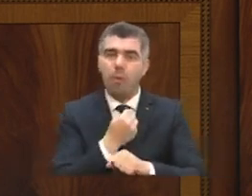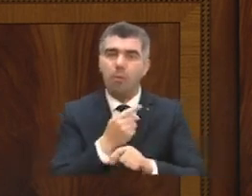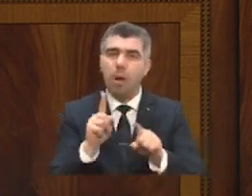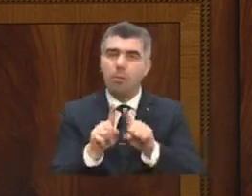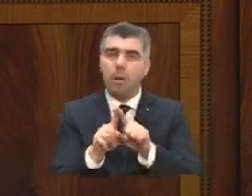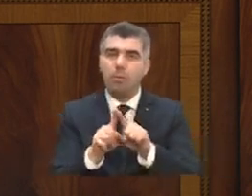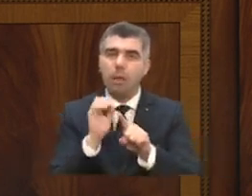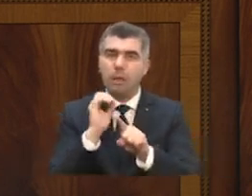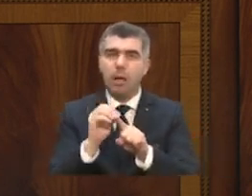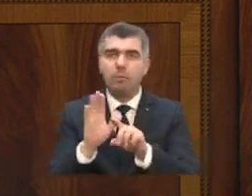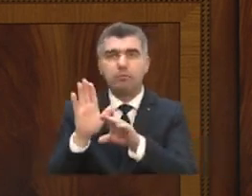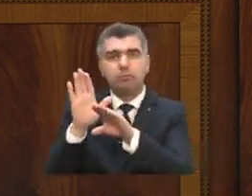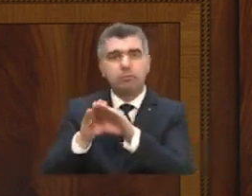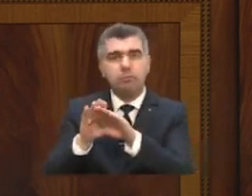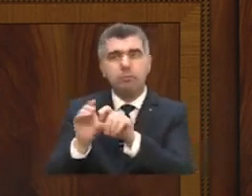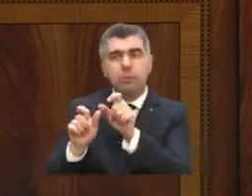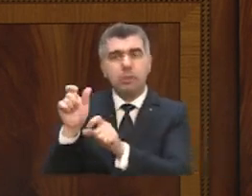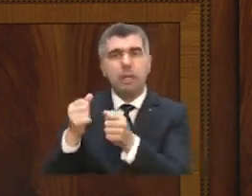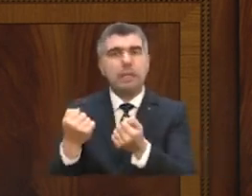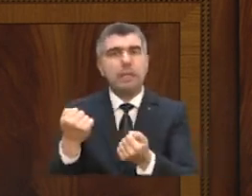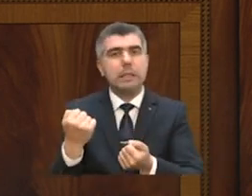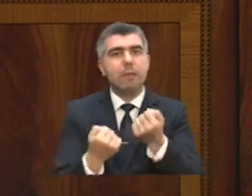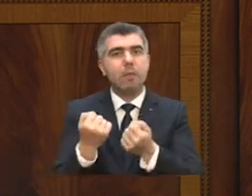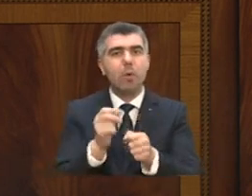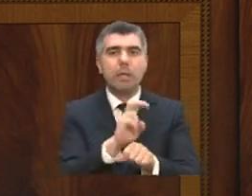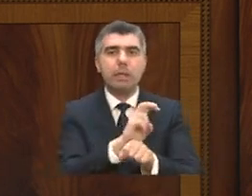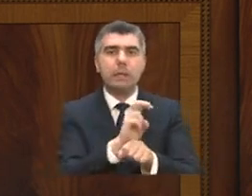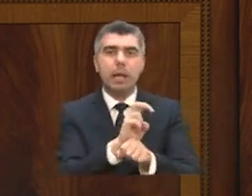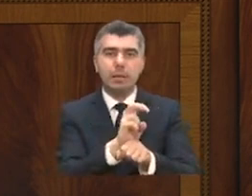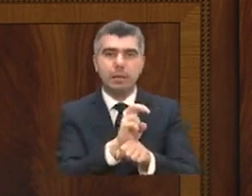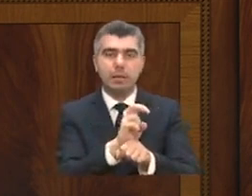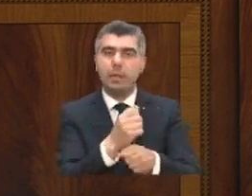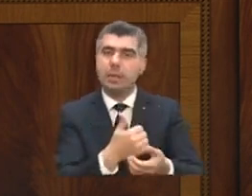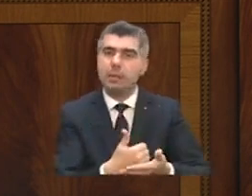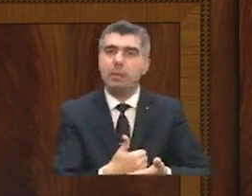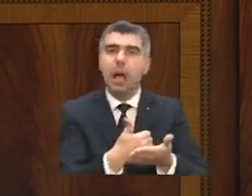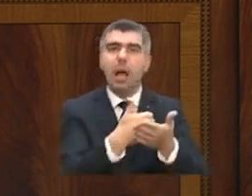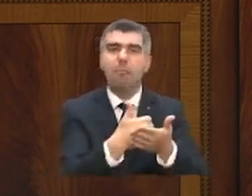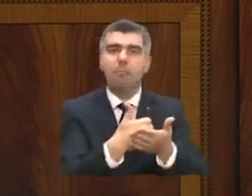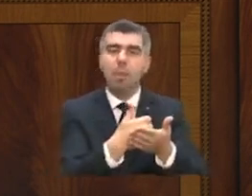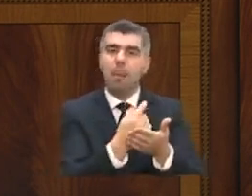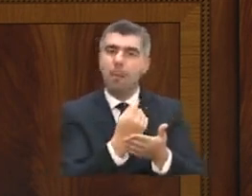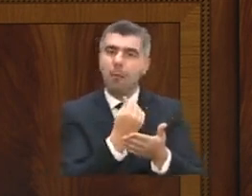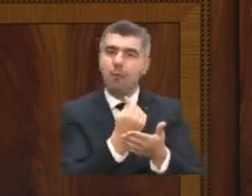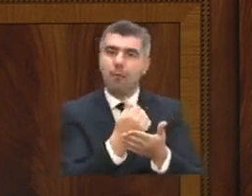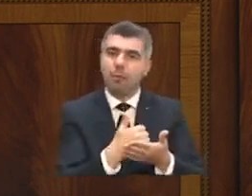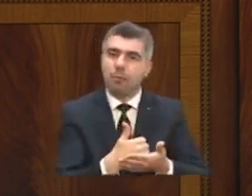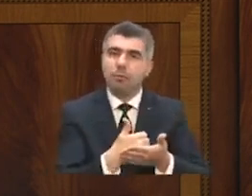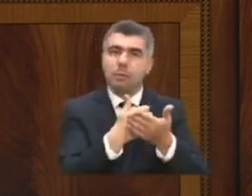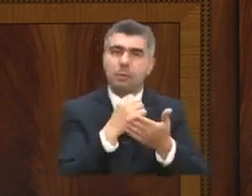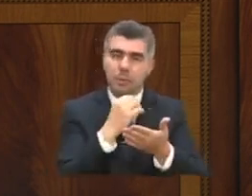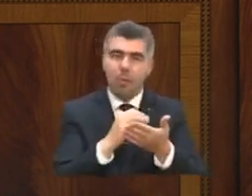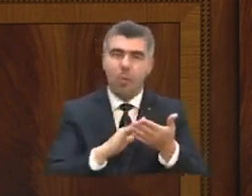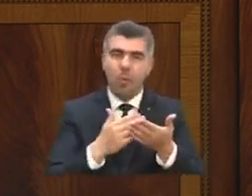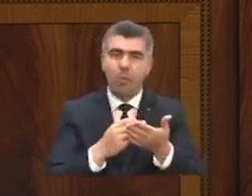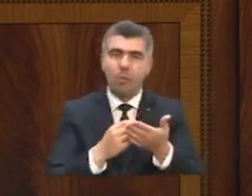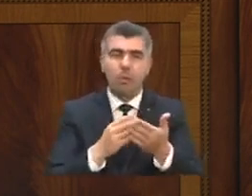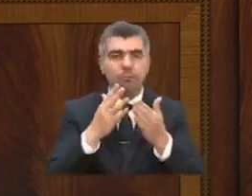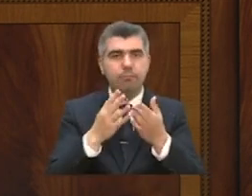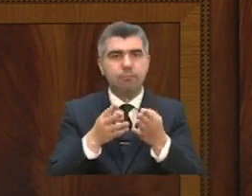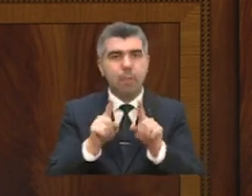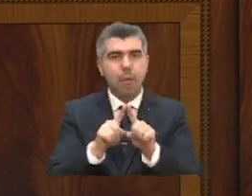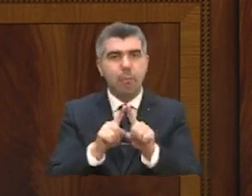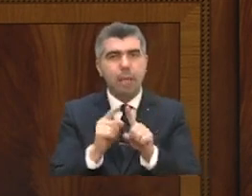مهني النقل وخصصت دعما ماليا ماديا لهم حفاظا على استقرار أسعار